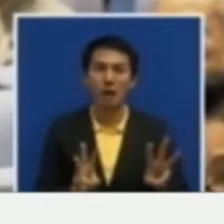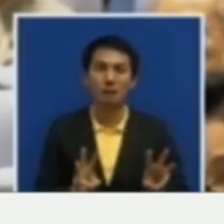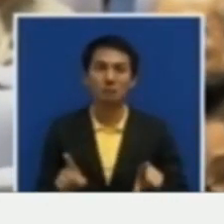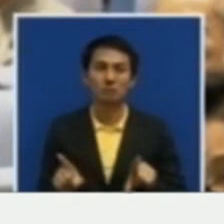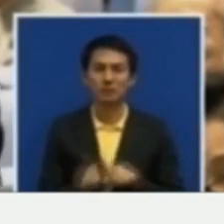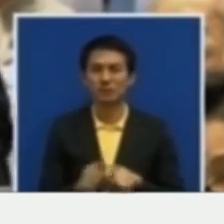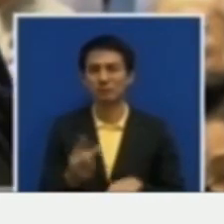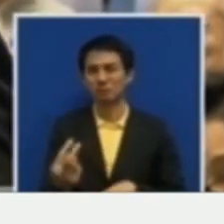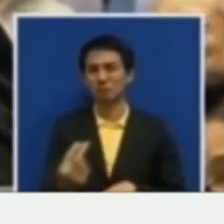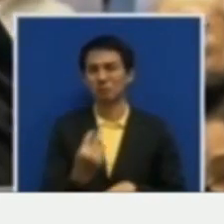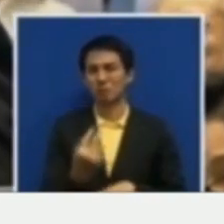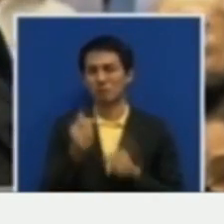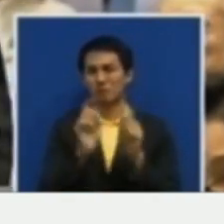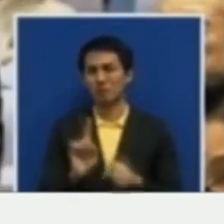ว.